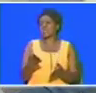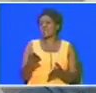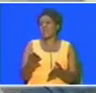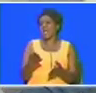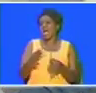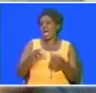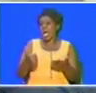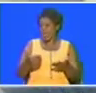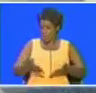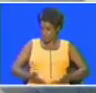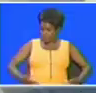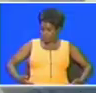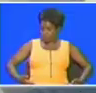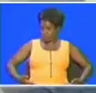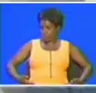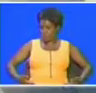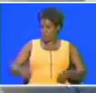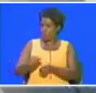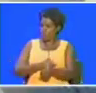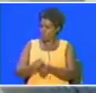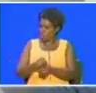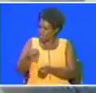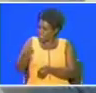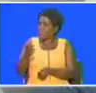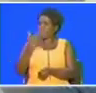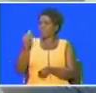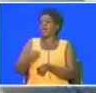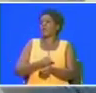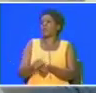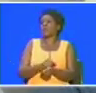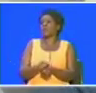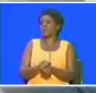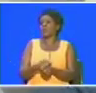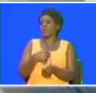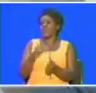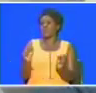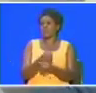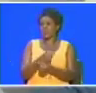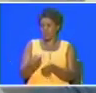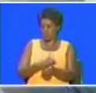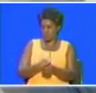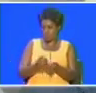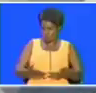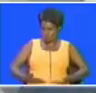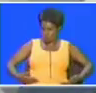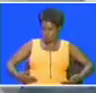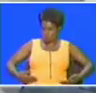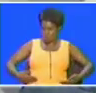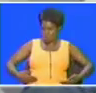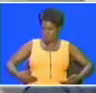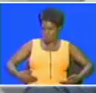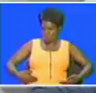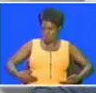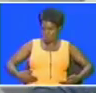nguo za ndani za mume house girl anaosha. Mbona hizo nguo mwenyewe usisha mwambie mume wako basi mimi siwezi kuosha nguo zako za ndani kwa sababu ni mapenzi mtu